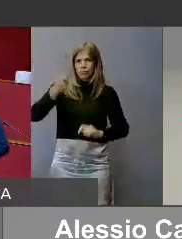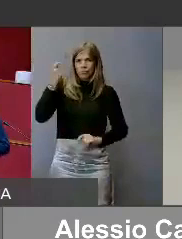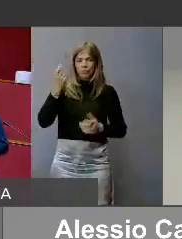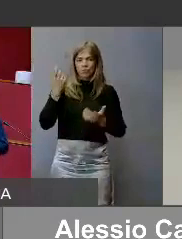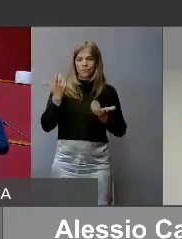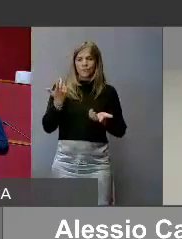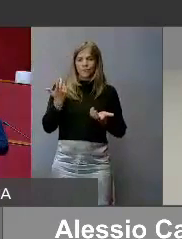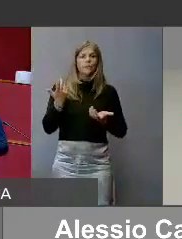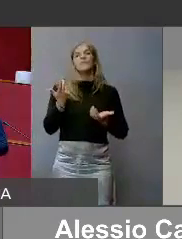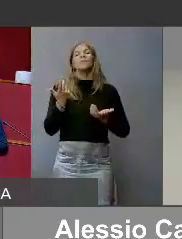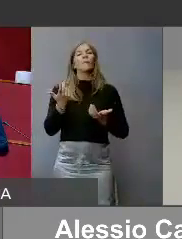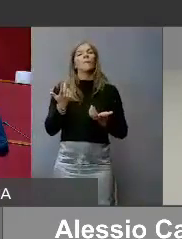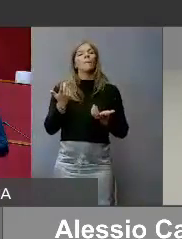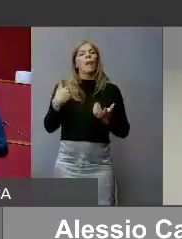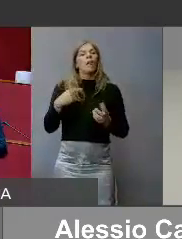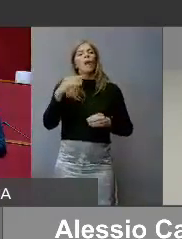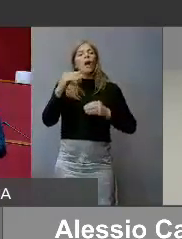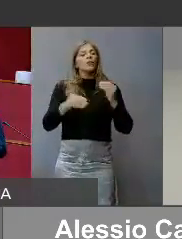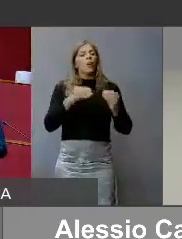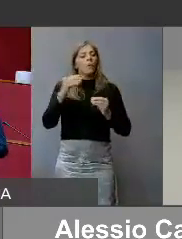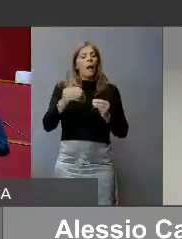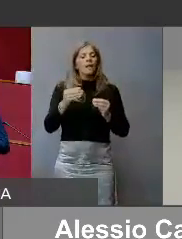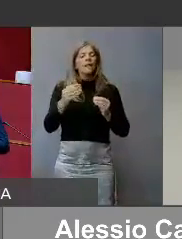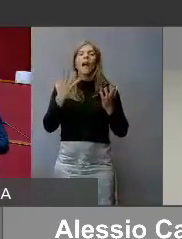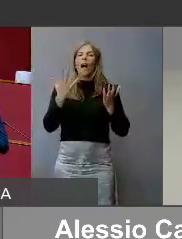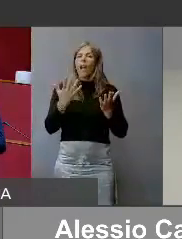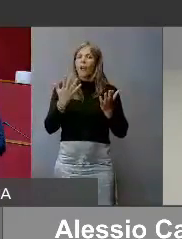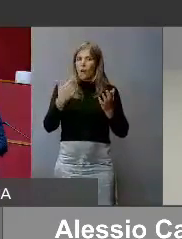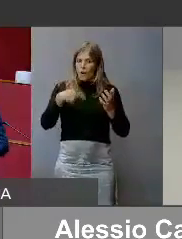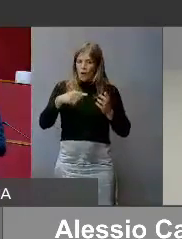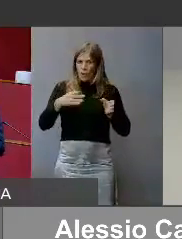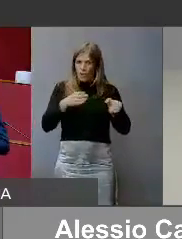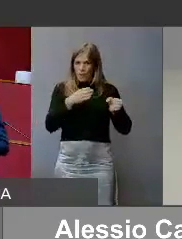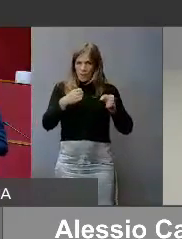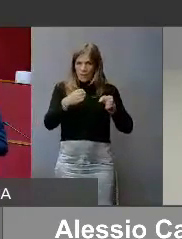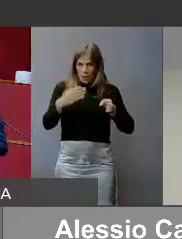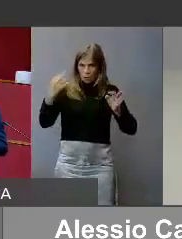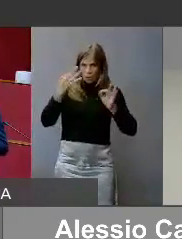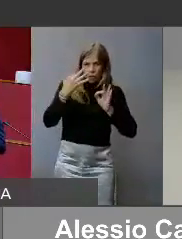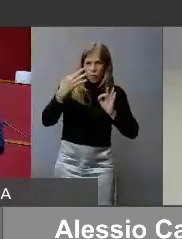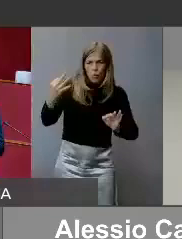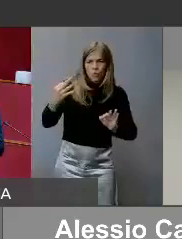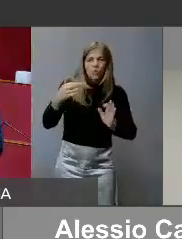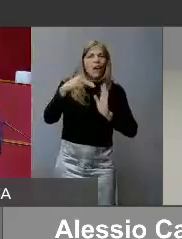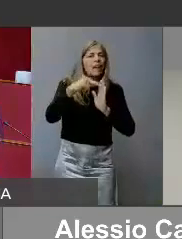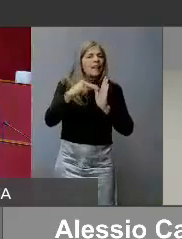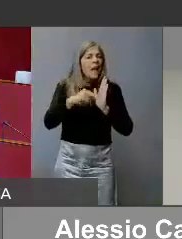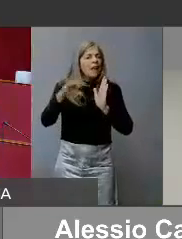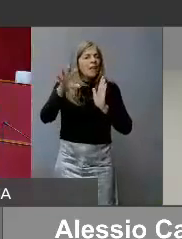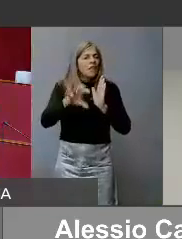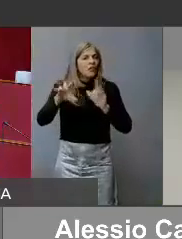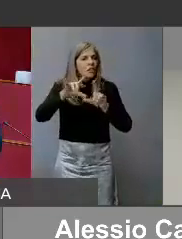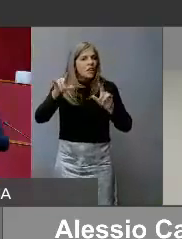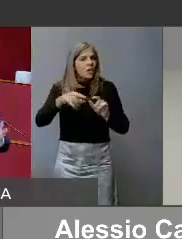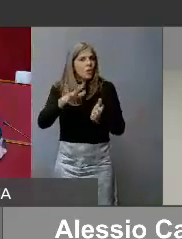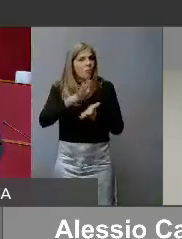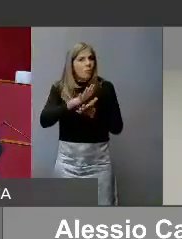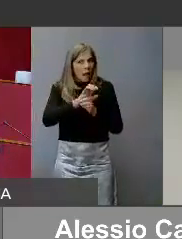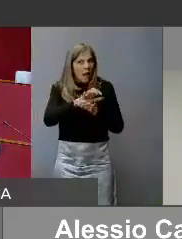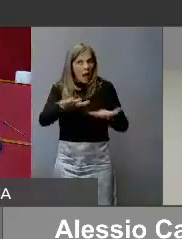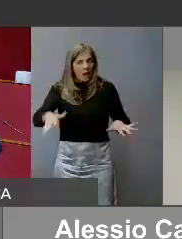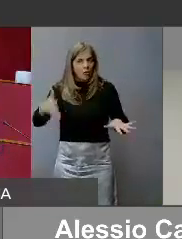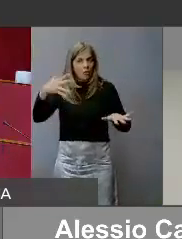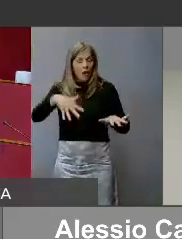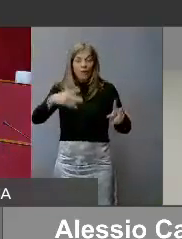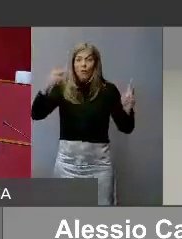ma stiamo andando nella direzione giusta a questi dati sono i dati che pubblica regione liguria sono veri oppure invece come dire il